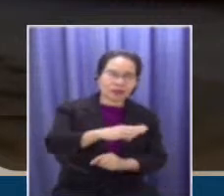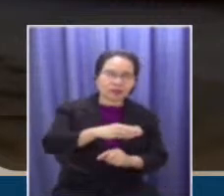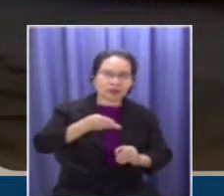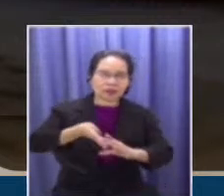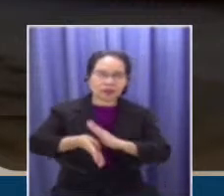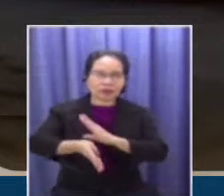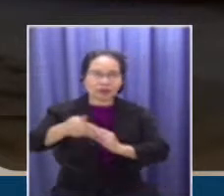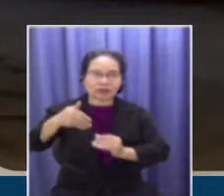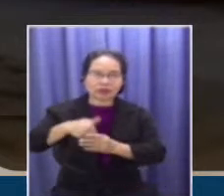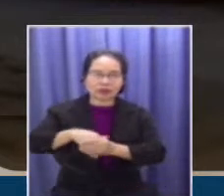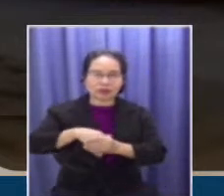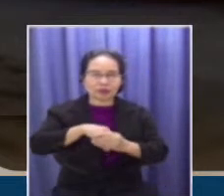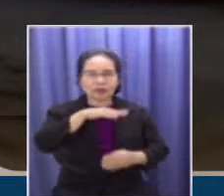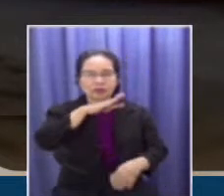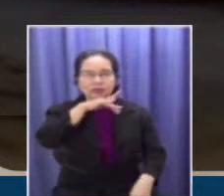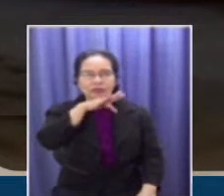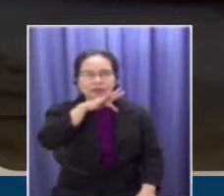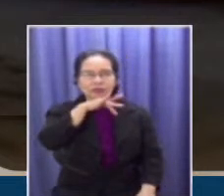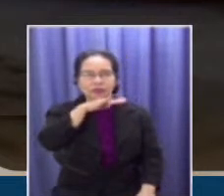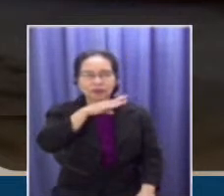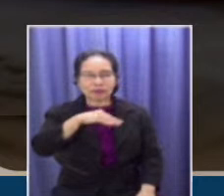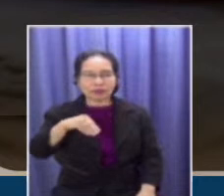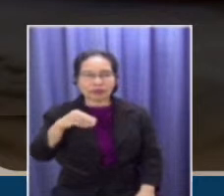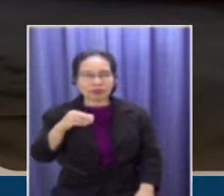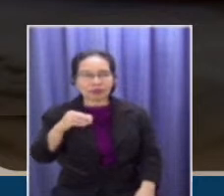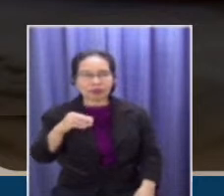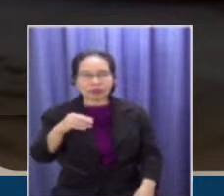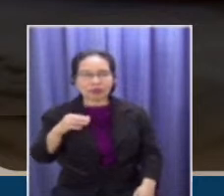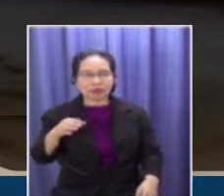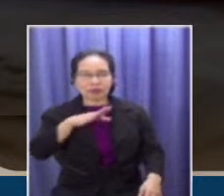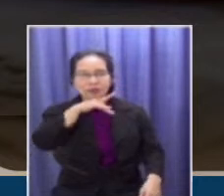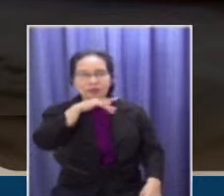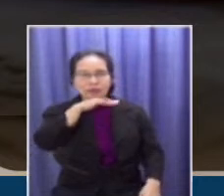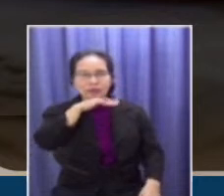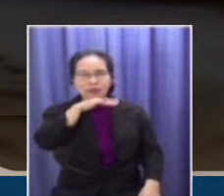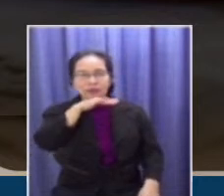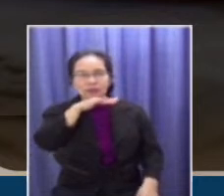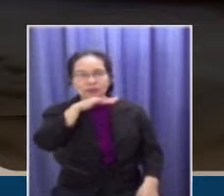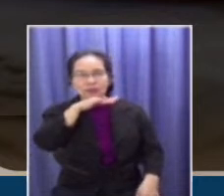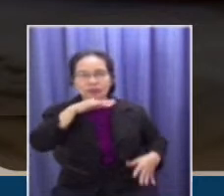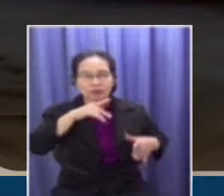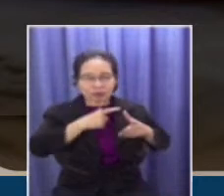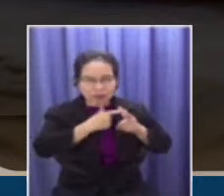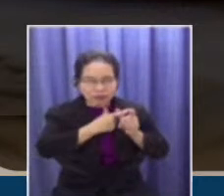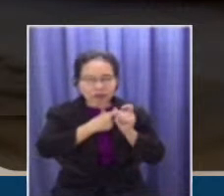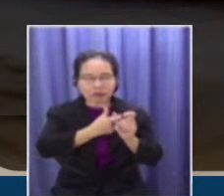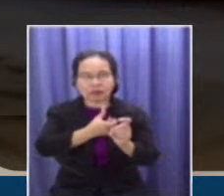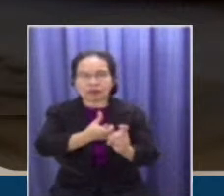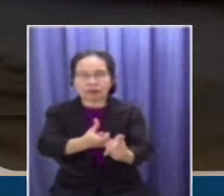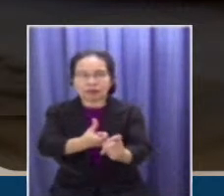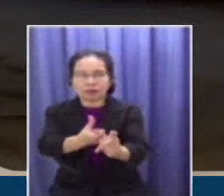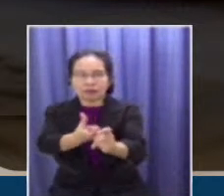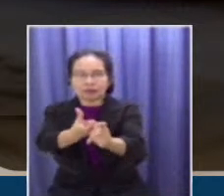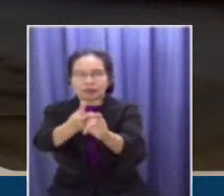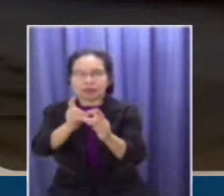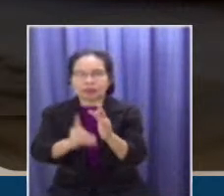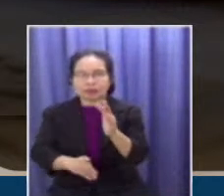sane ɔbotan kronkron no kɔguu ɛpo no mu na wɔbɛyɛ mpem